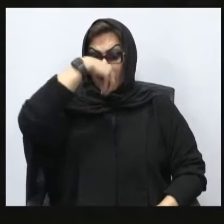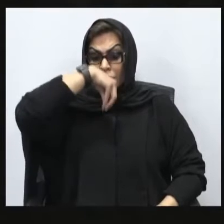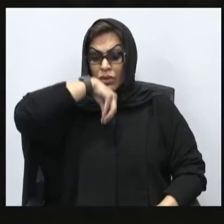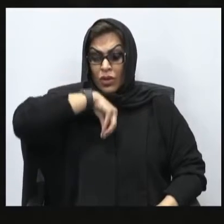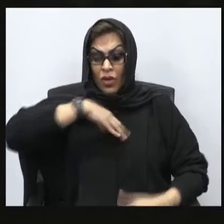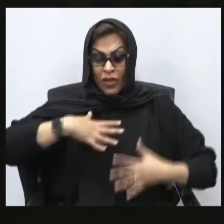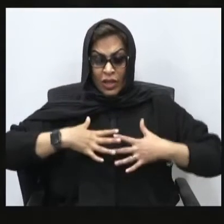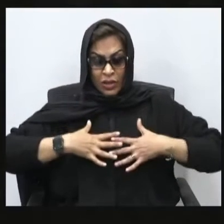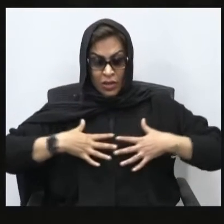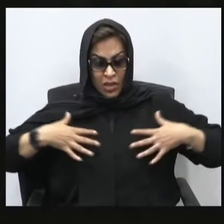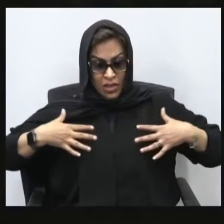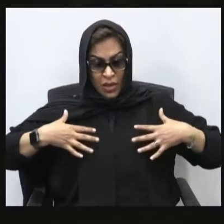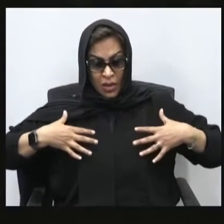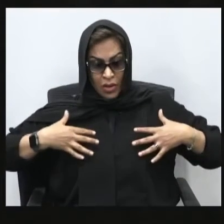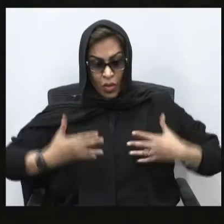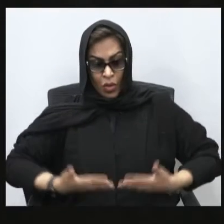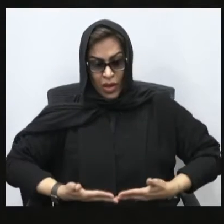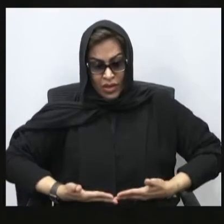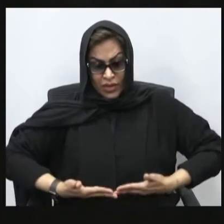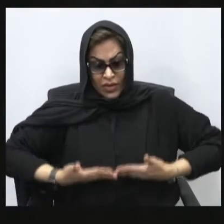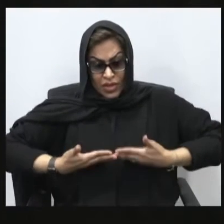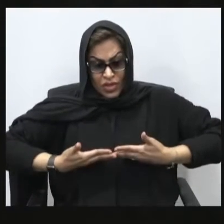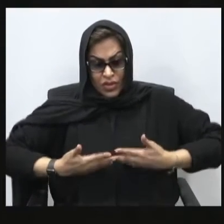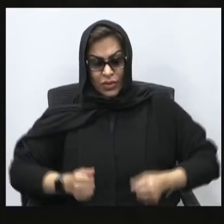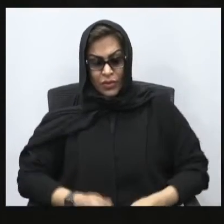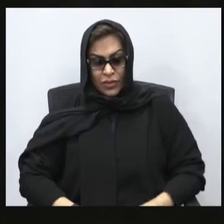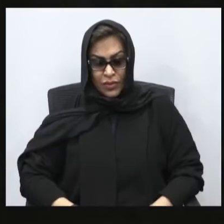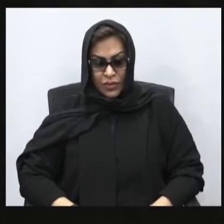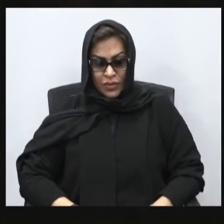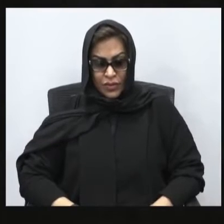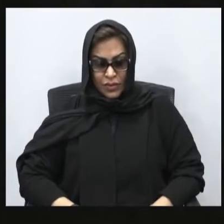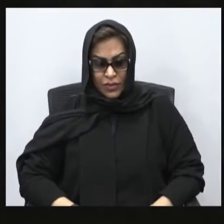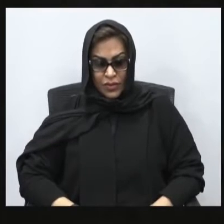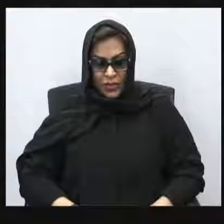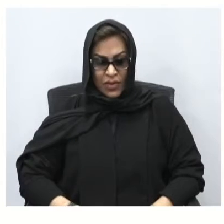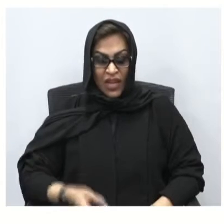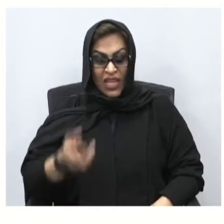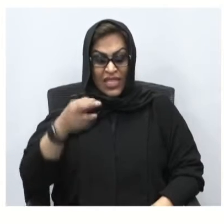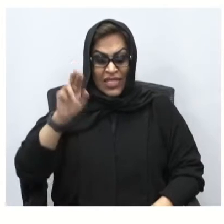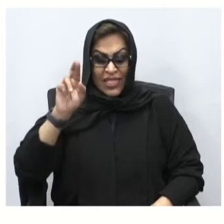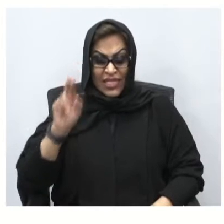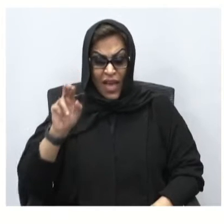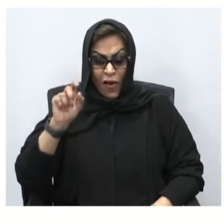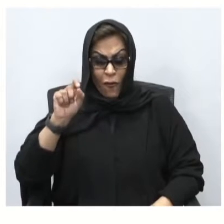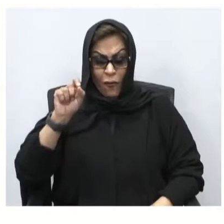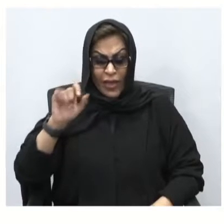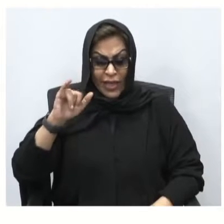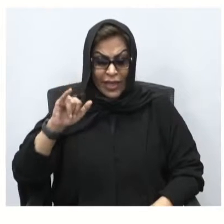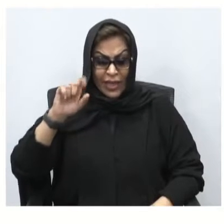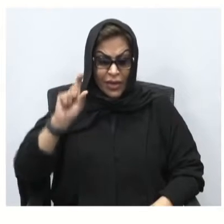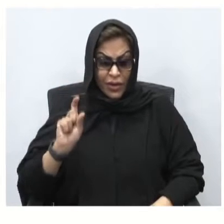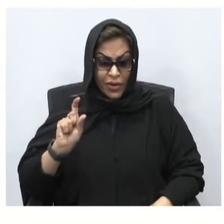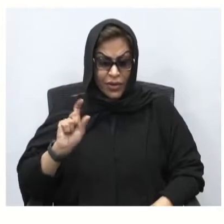فيتسع الحجاب التجويف الصدري فياخذ كميه كبيره من الاكسجين اما في الزفير ماذا يحدث